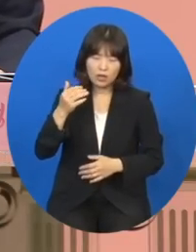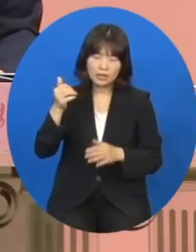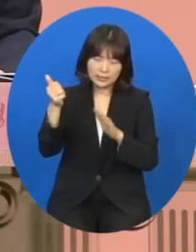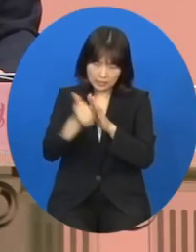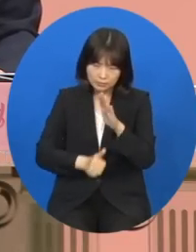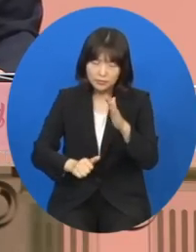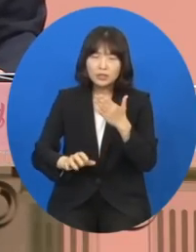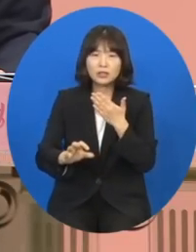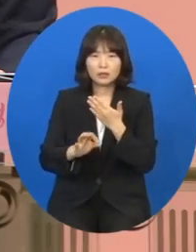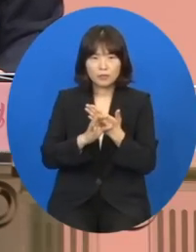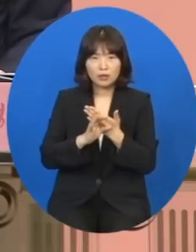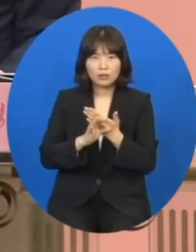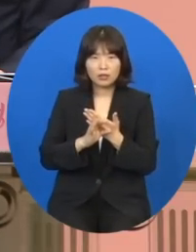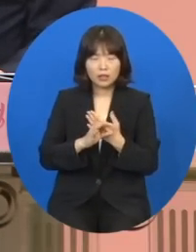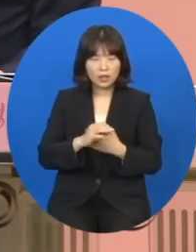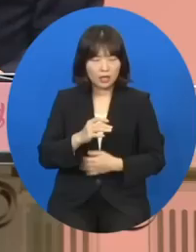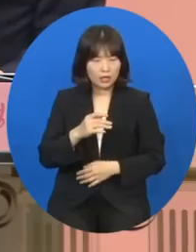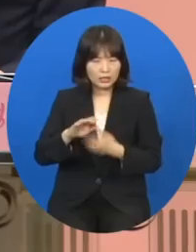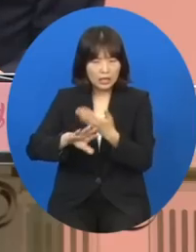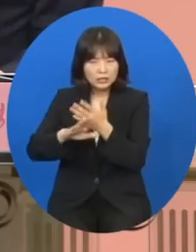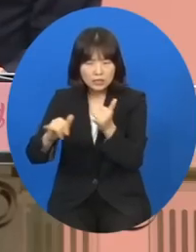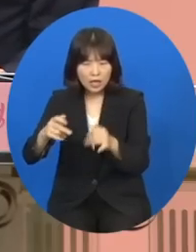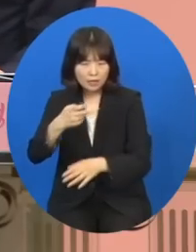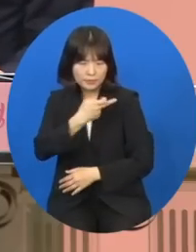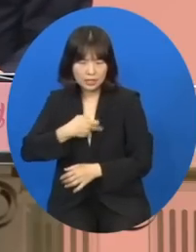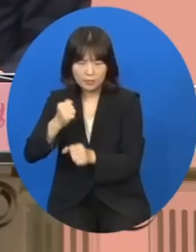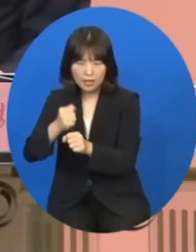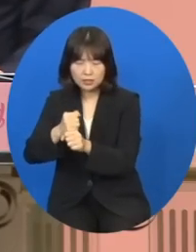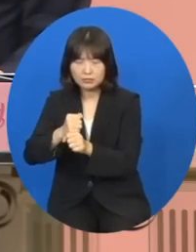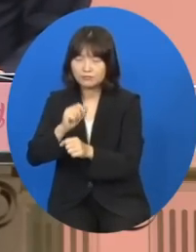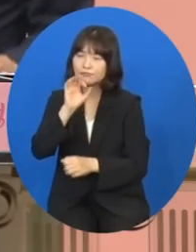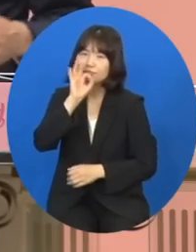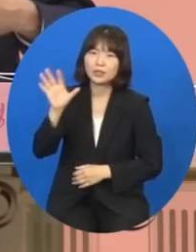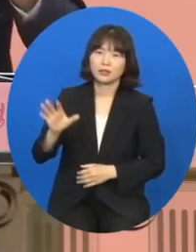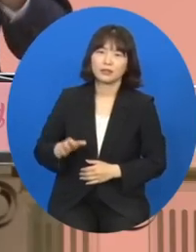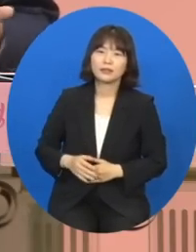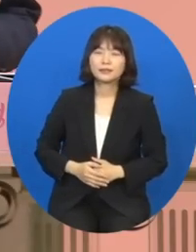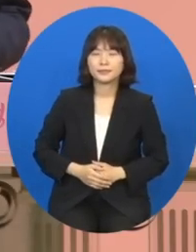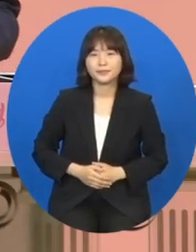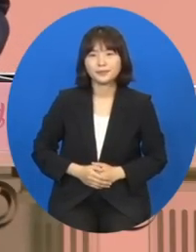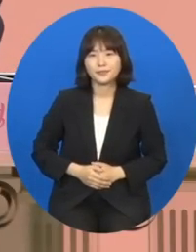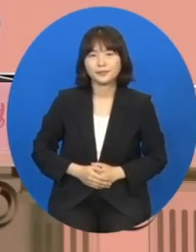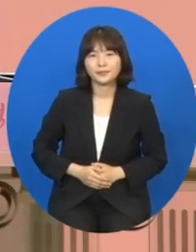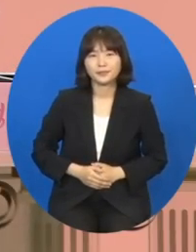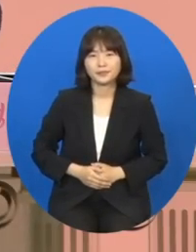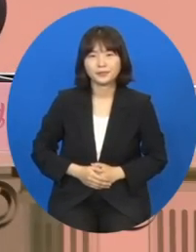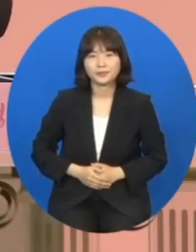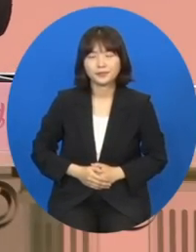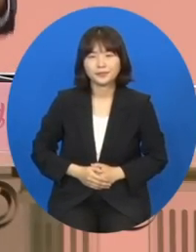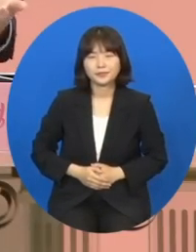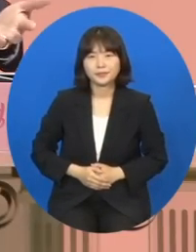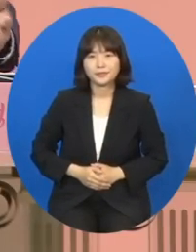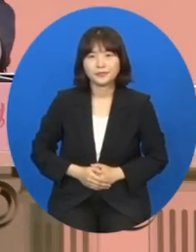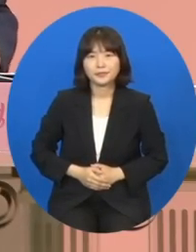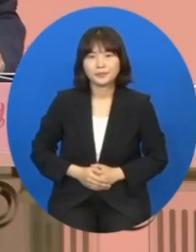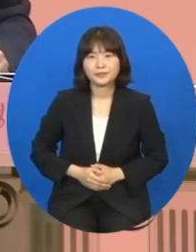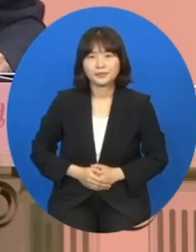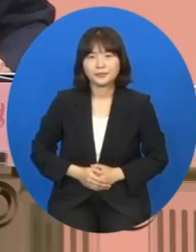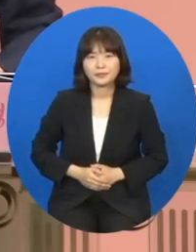절대로 제자 삼을 수 없다는 것입니다 loans no other